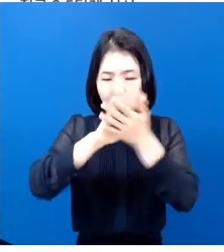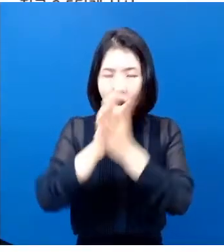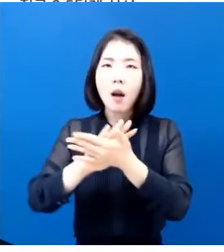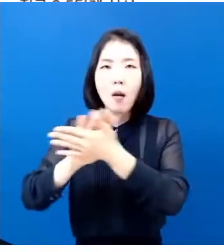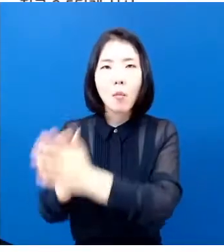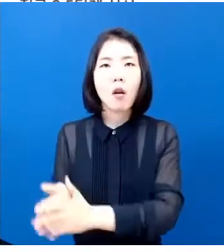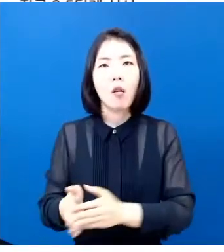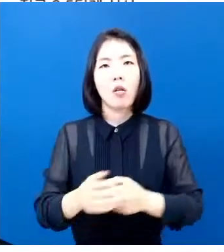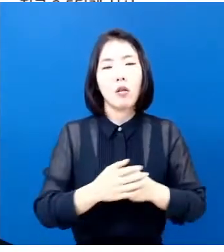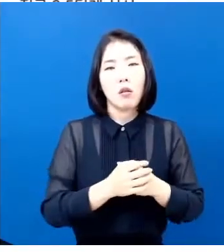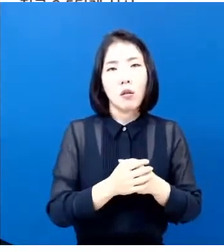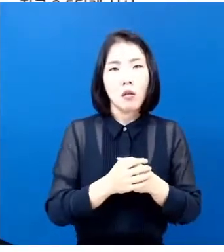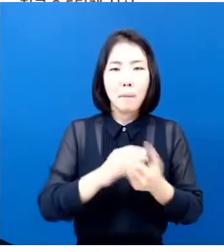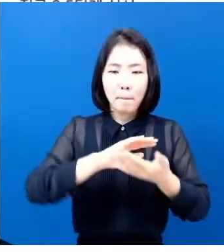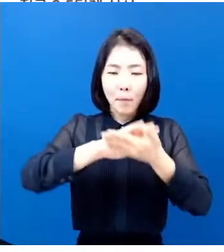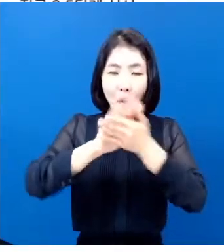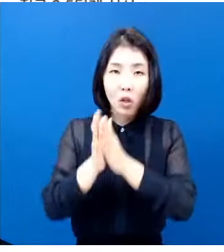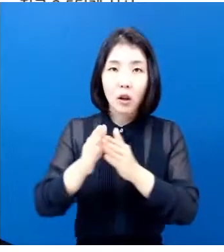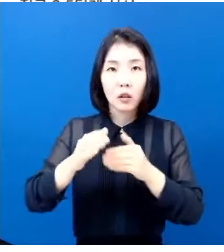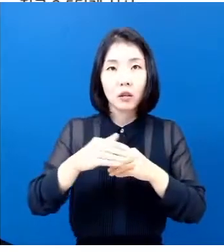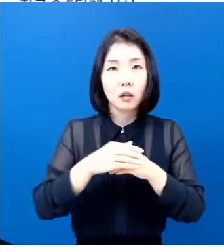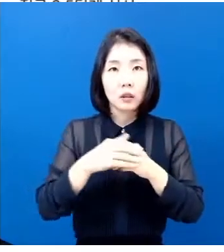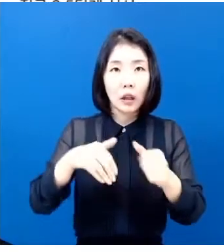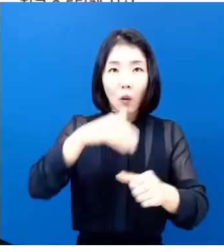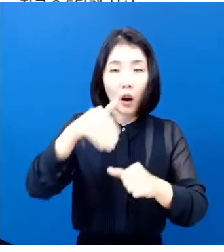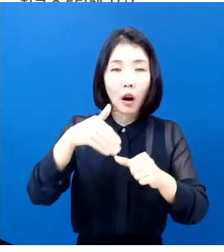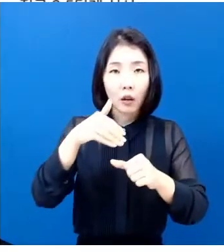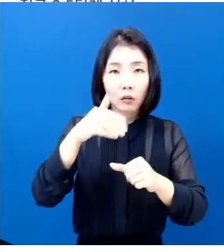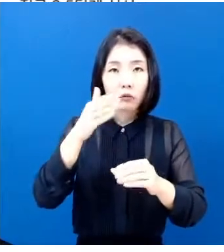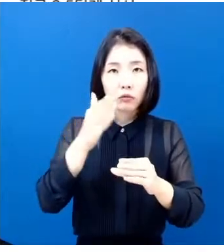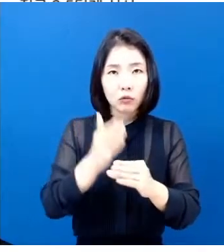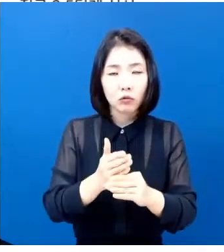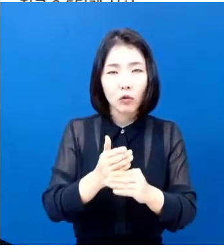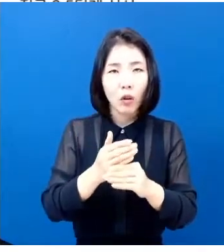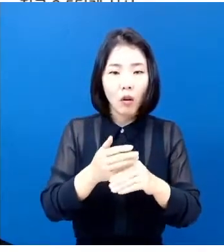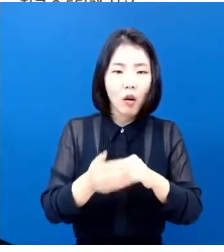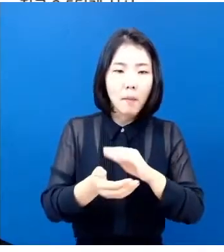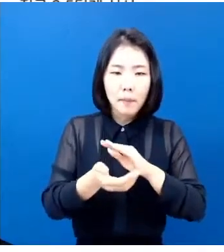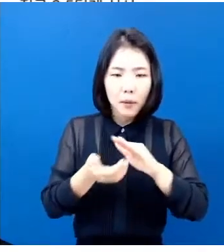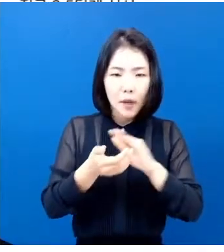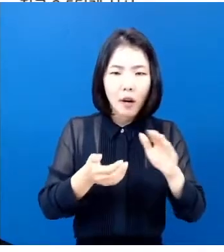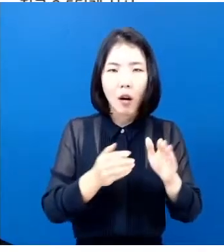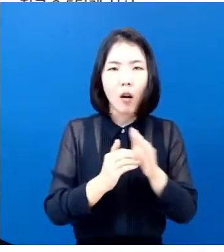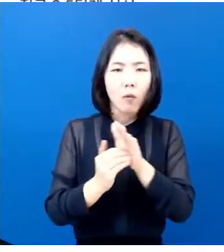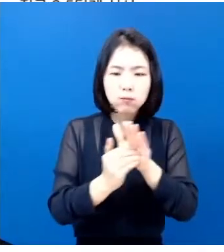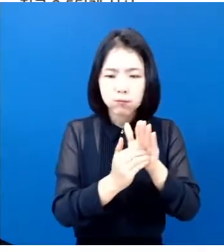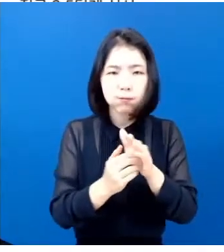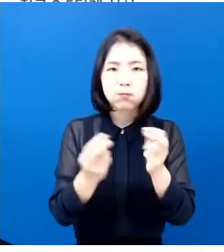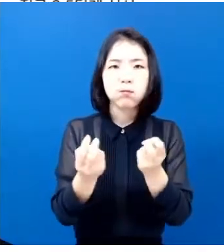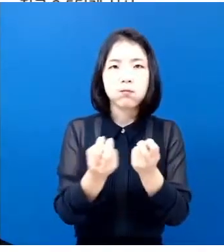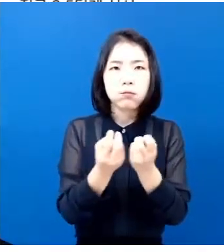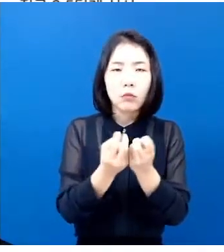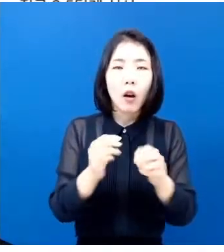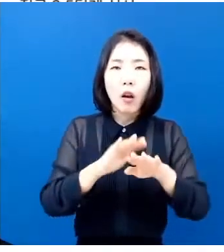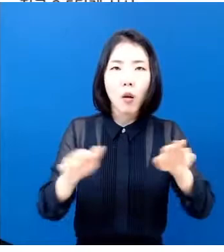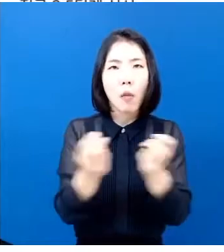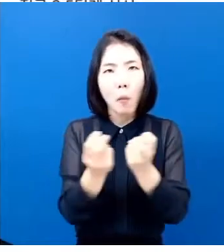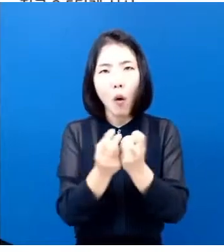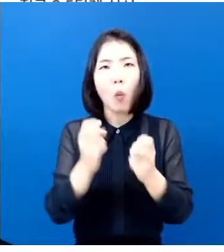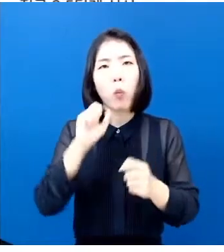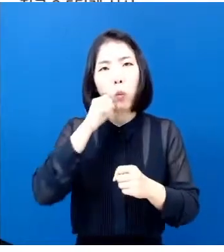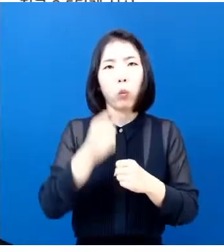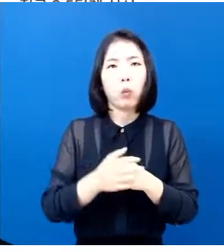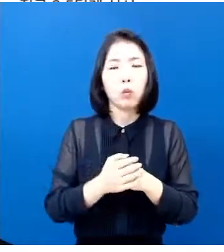급변한 따른 상황에 대처해 나가기 는 무엇보다도 힘든 일이 아닐 수가 없었습니다 최초 이사 빙 개월 내에